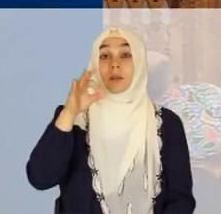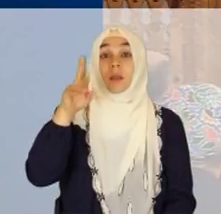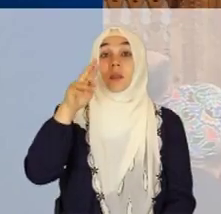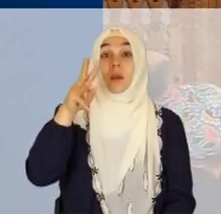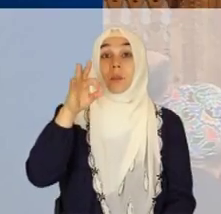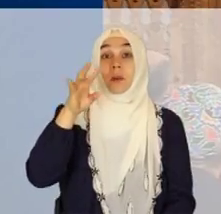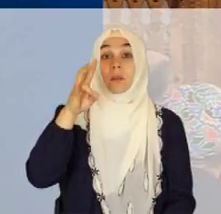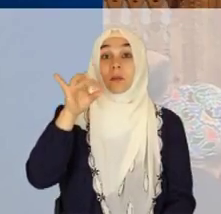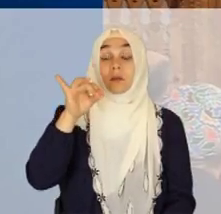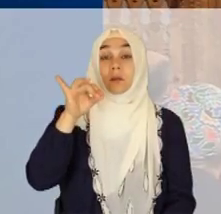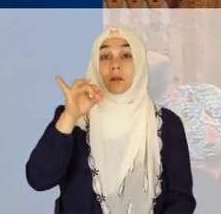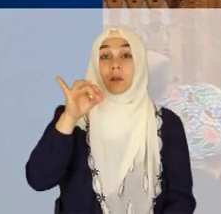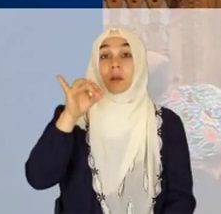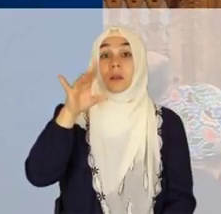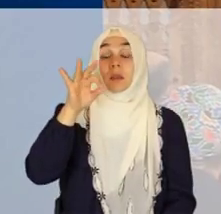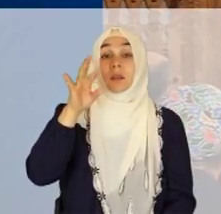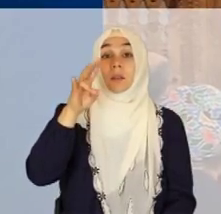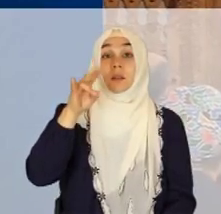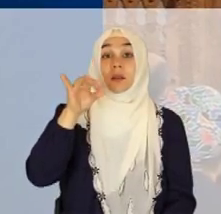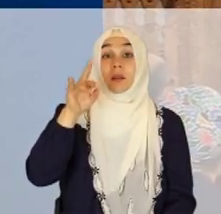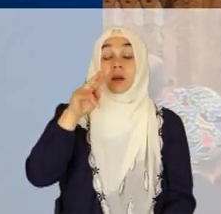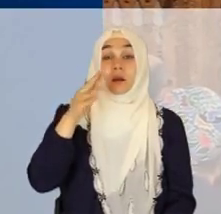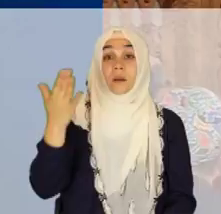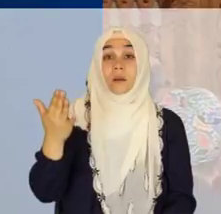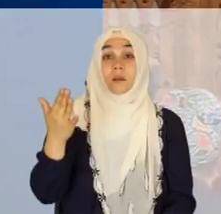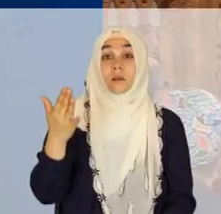Yaman, Liviya.